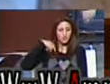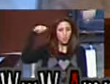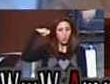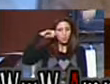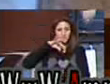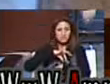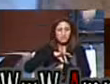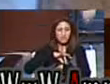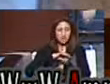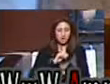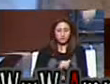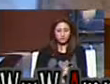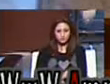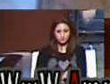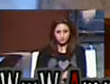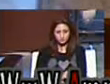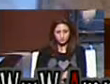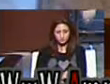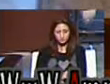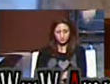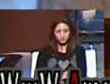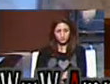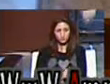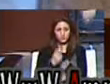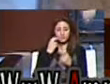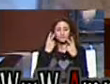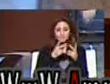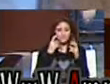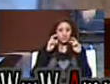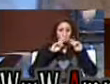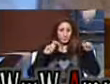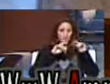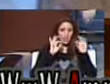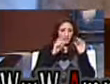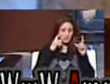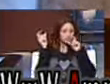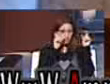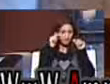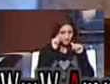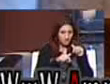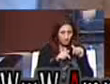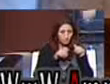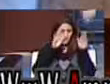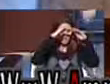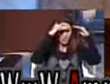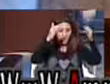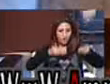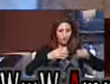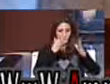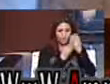تطورات الحادث؟ وحضرتك طبعا زي ما وقال هناك تفتيش على هذه الحضانات واجراءات الامن والسلامه؟ انا ولا حضان